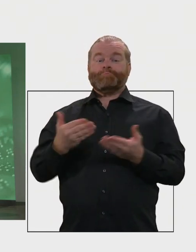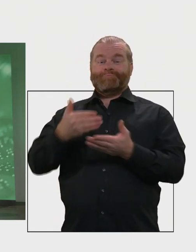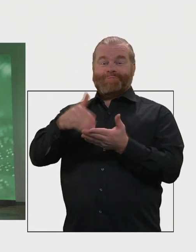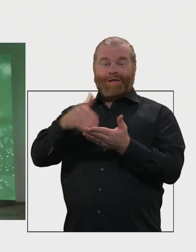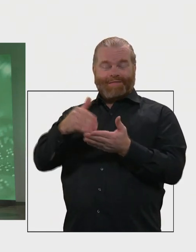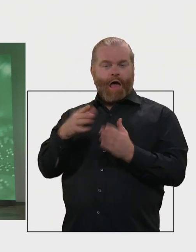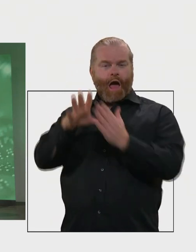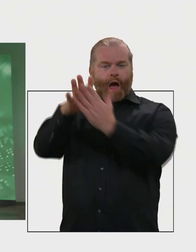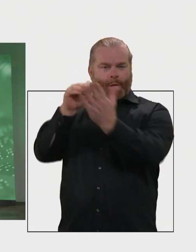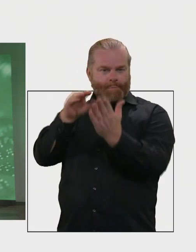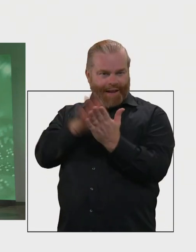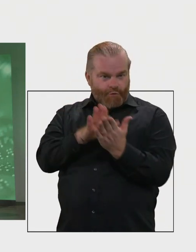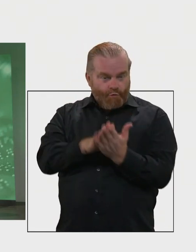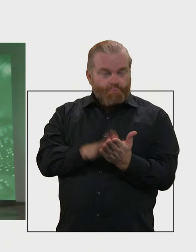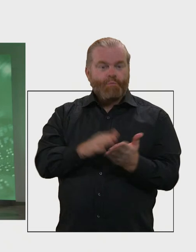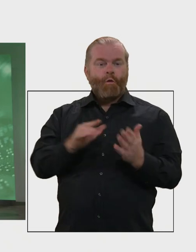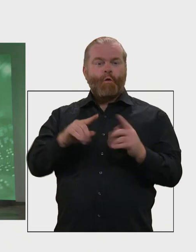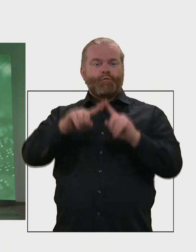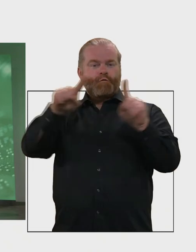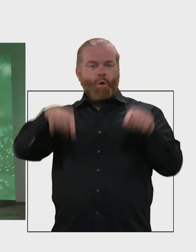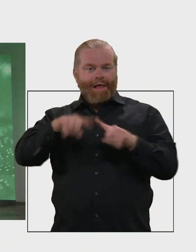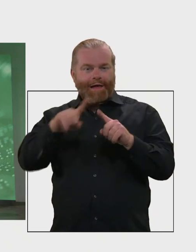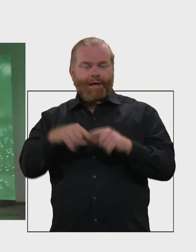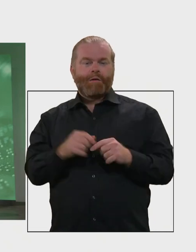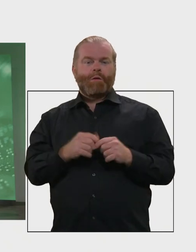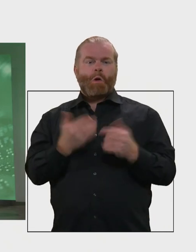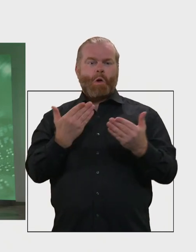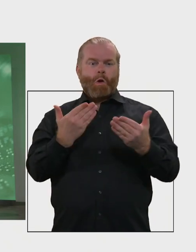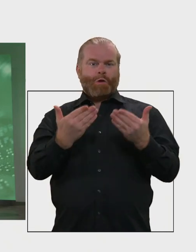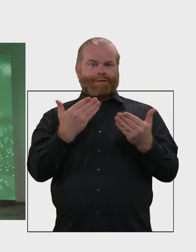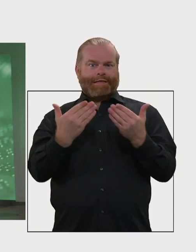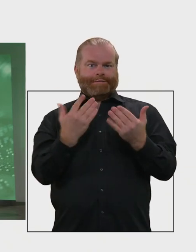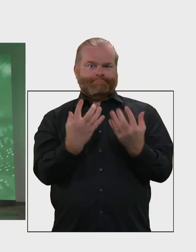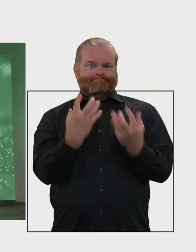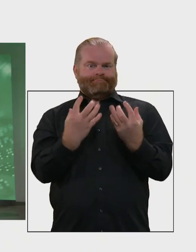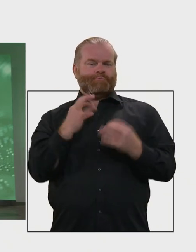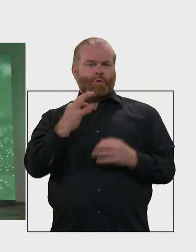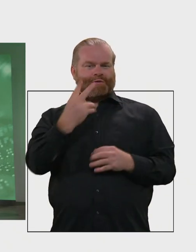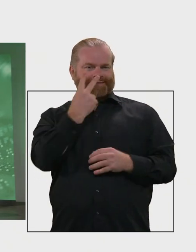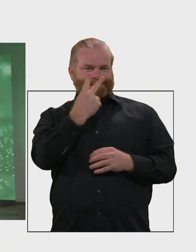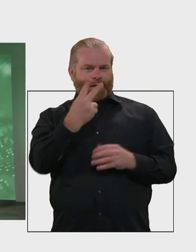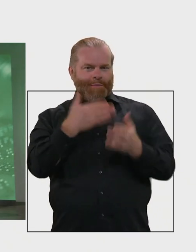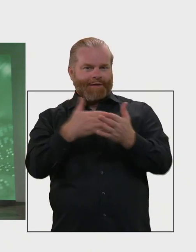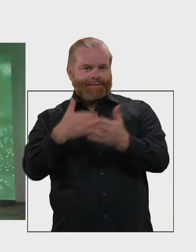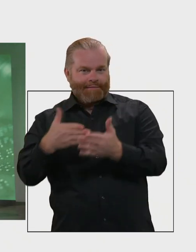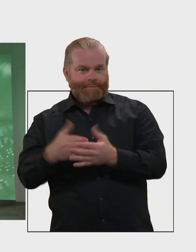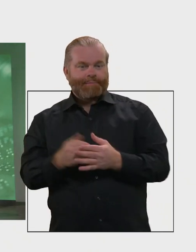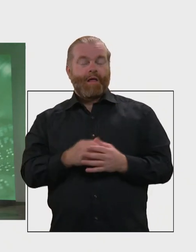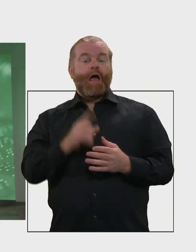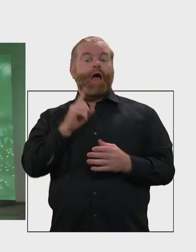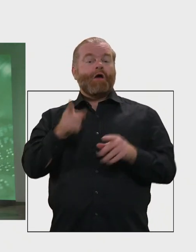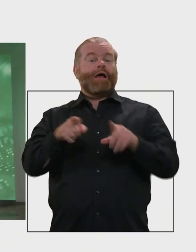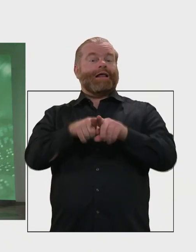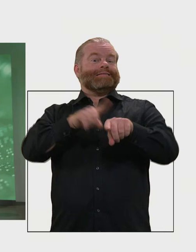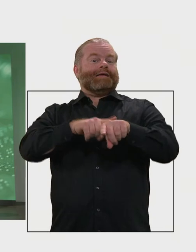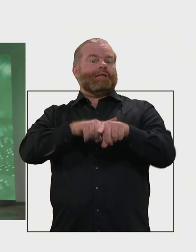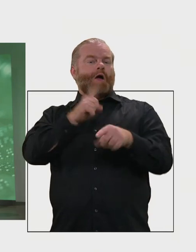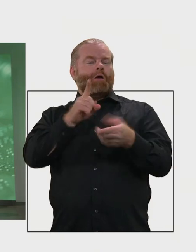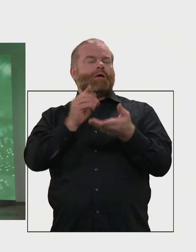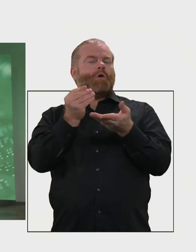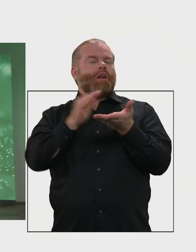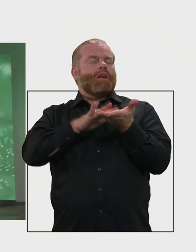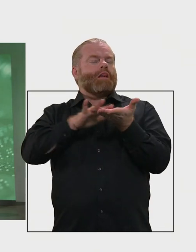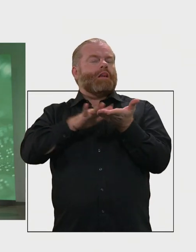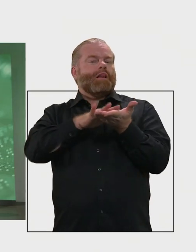Sehbehinderte. Aber sie müssen natürlich auch ertastbar sein. Könnt ihr euch vielleicht vorstellen, Katja hat es gerade gezeigt, die Klosterkirche ist in